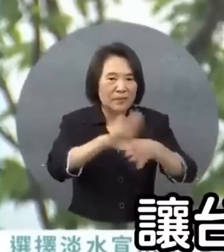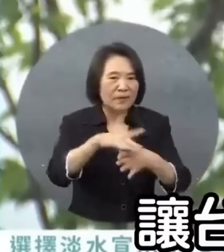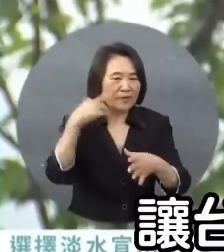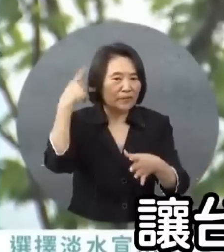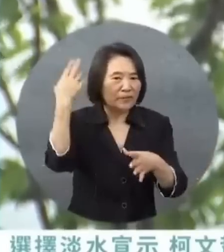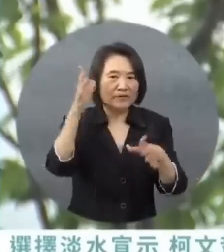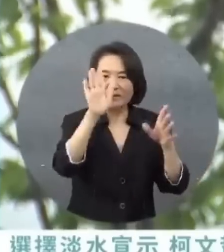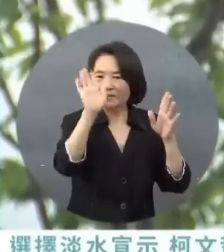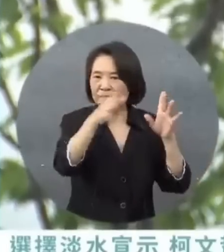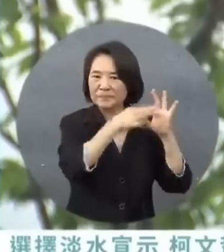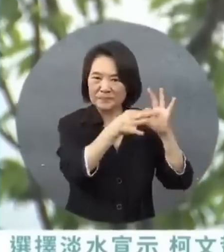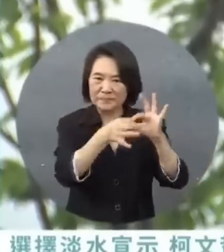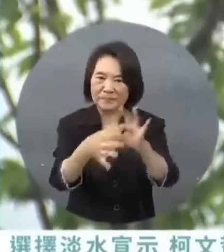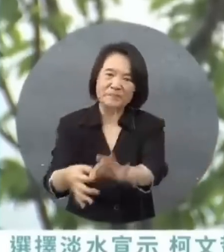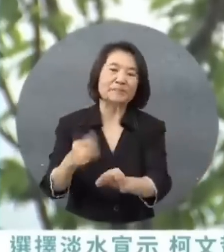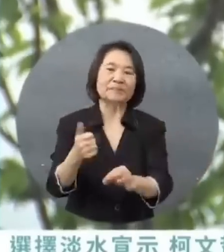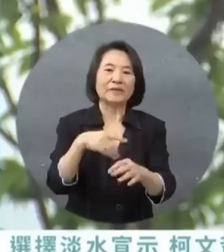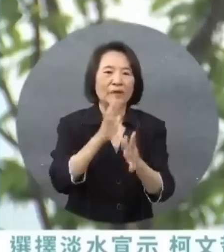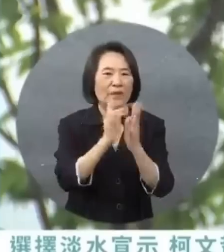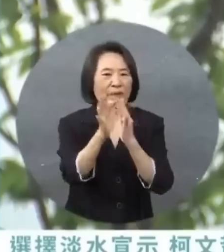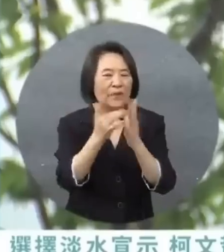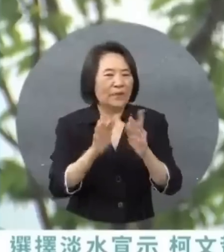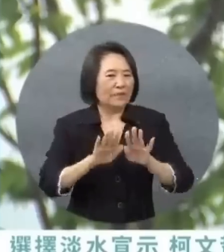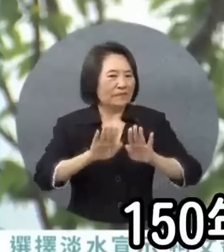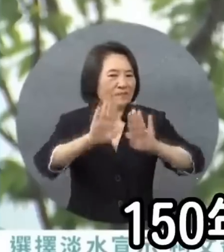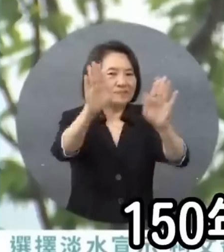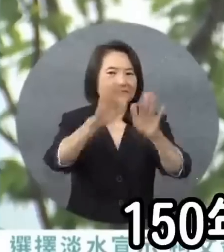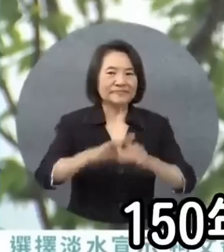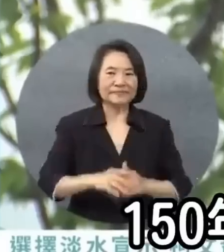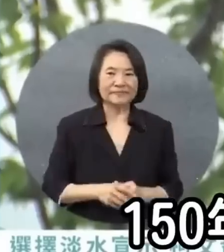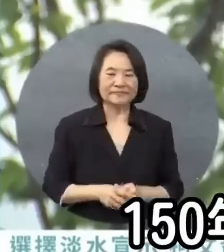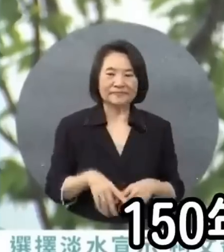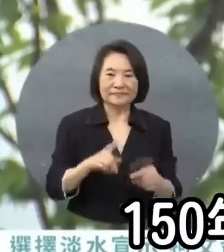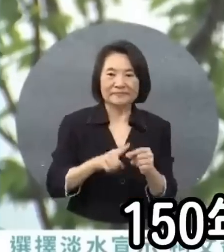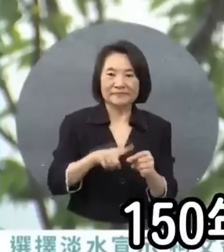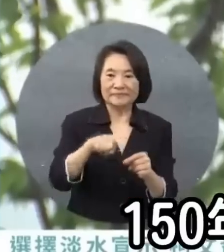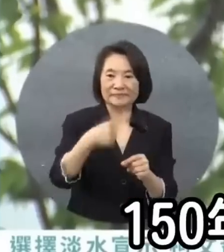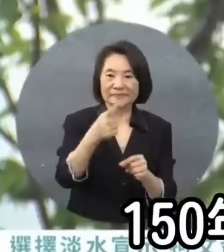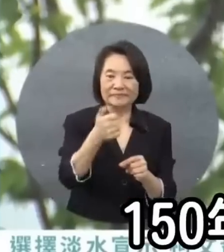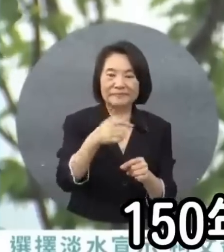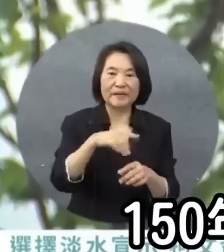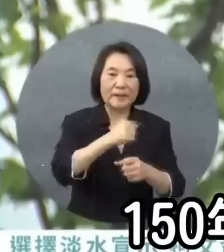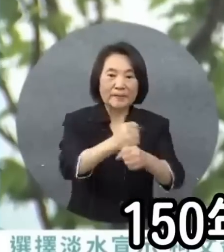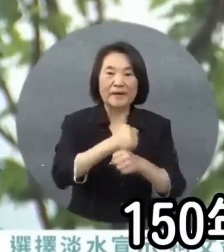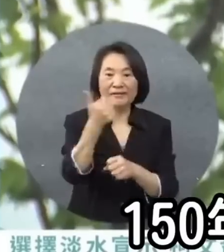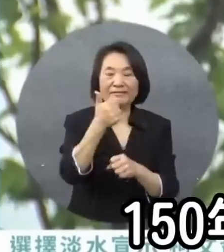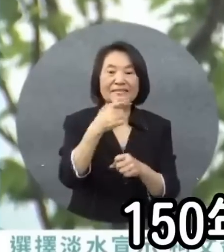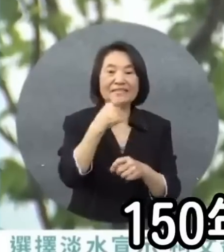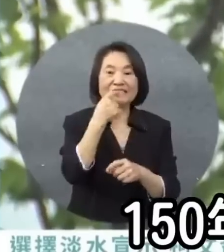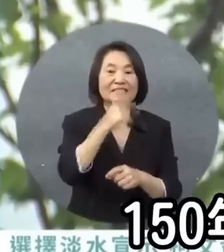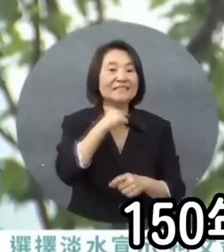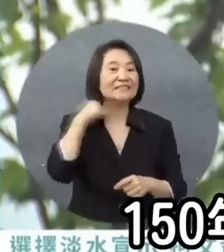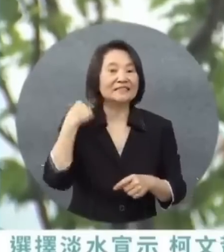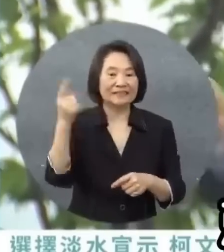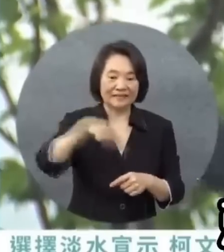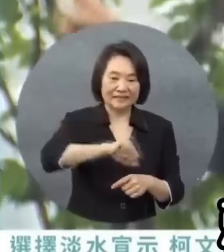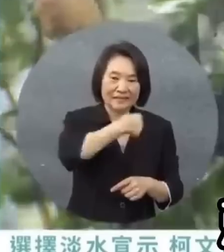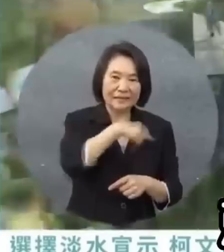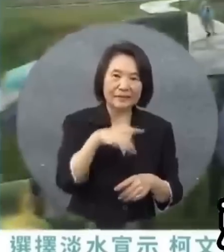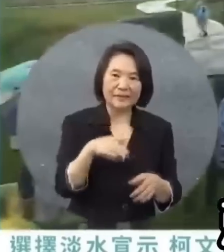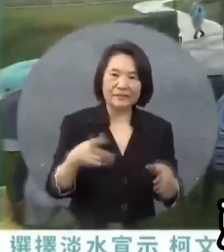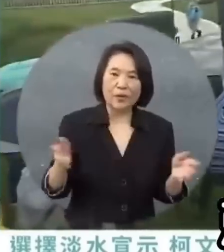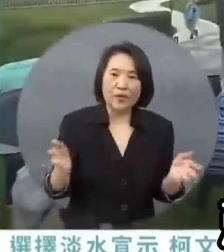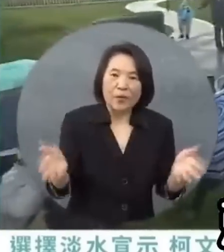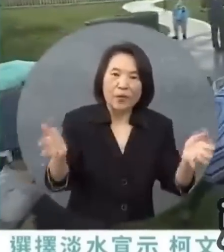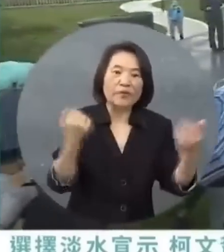源远流长，更加繁荣茂盛。150年前，马偕牧师来台传教，就在这